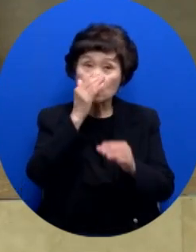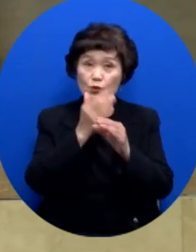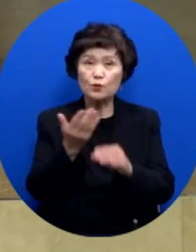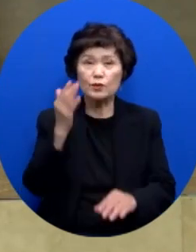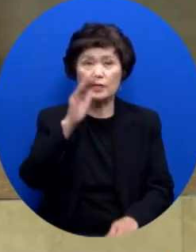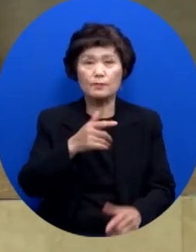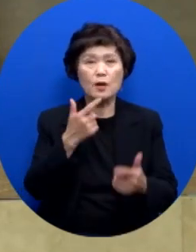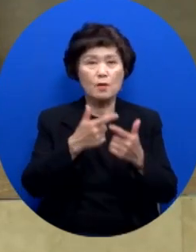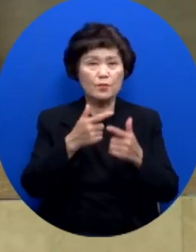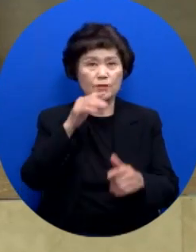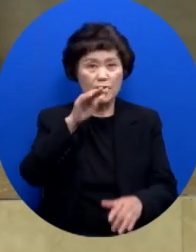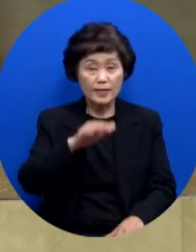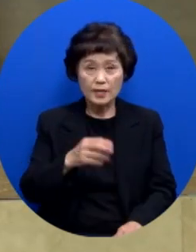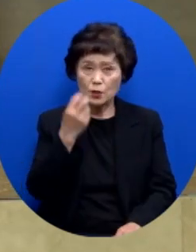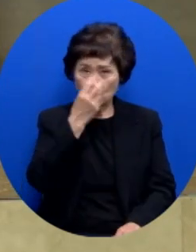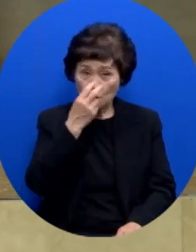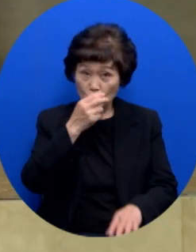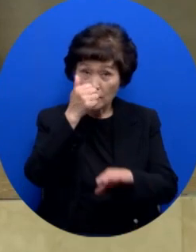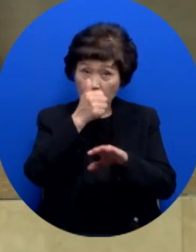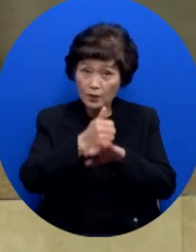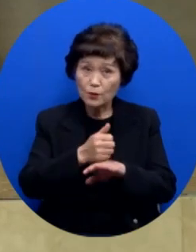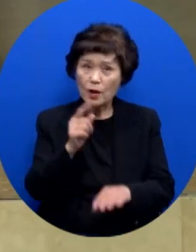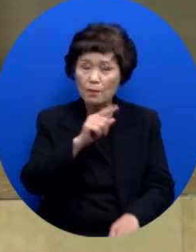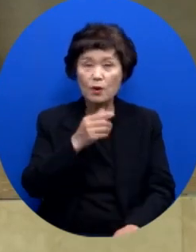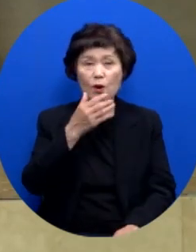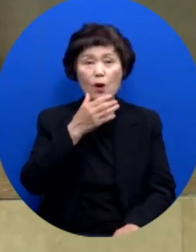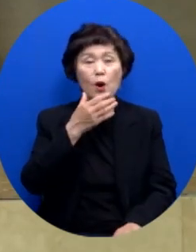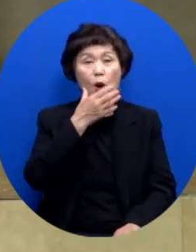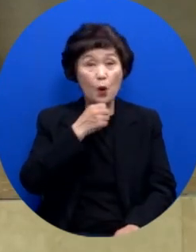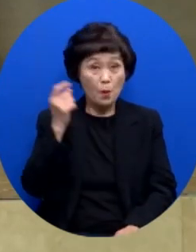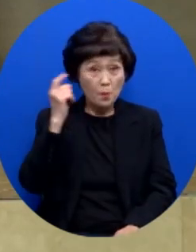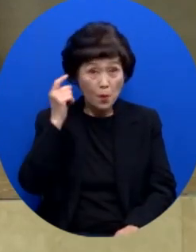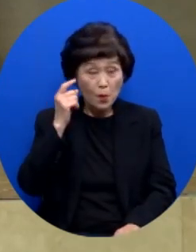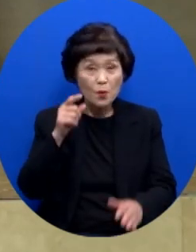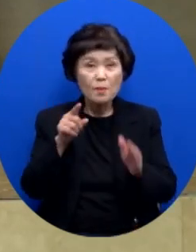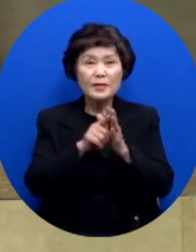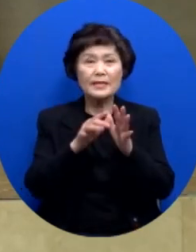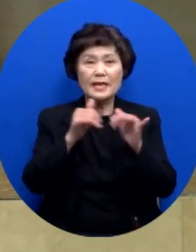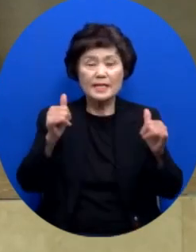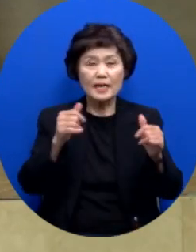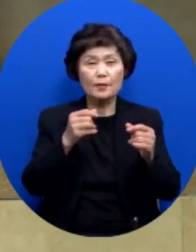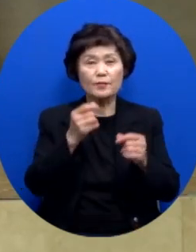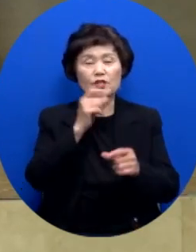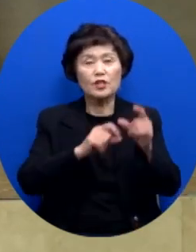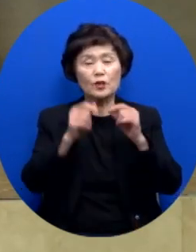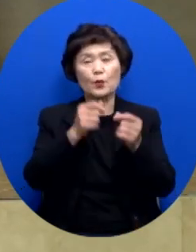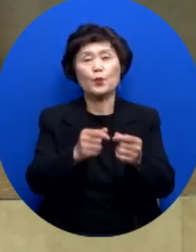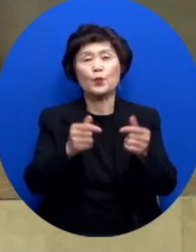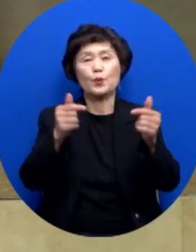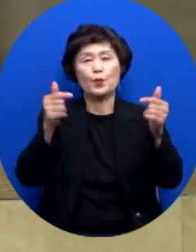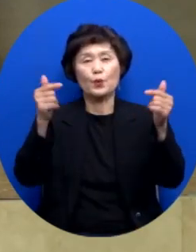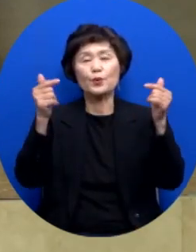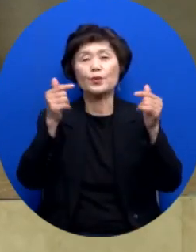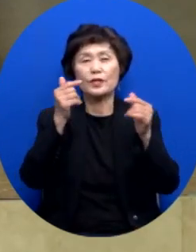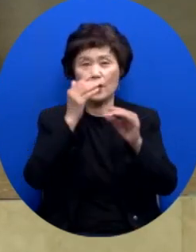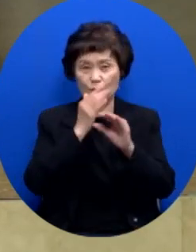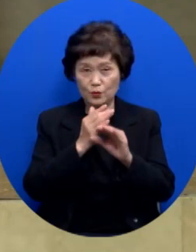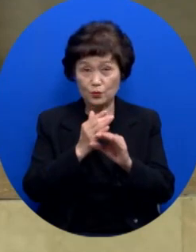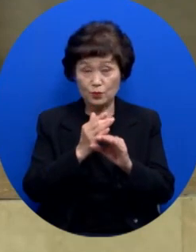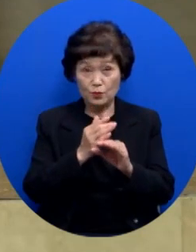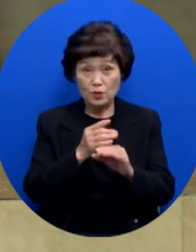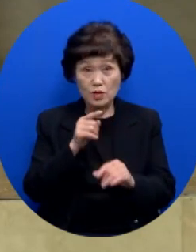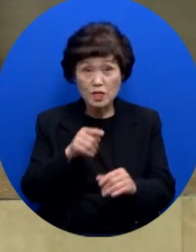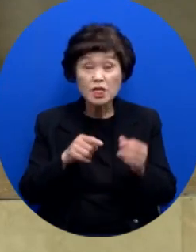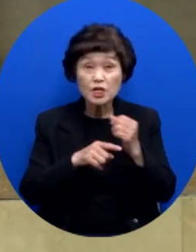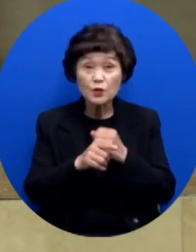최근까지 전수조사를 해보면은 복음화율이 더 올라갔습니다. 그래서 이것은 우리 원로 목사님이